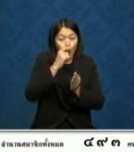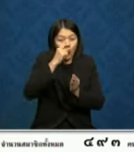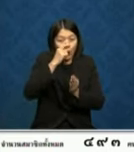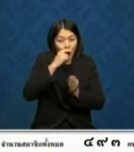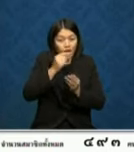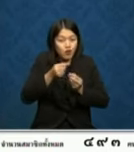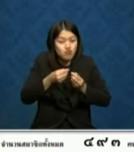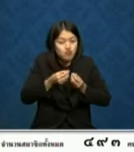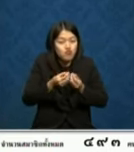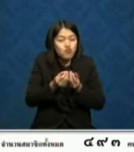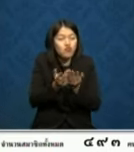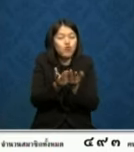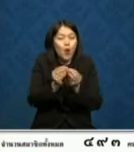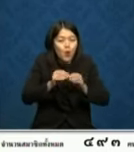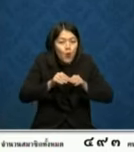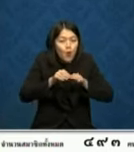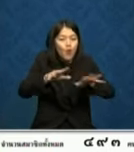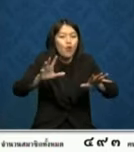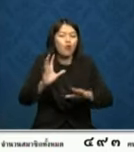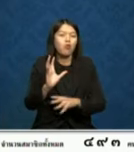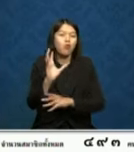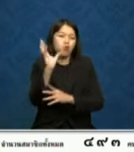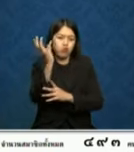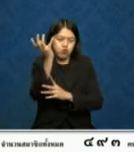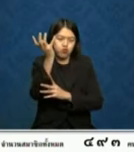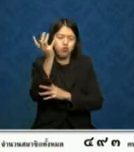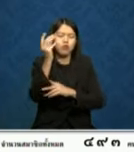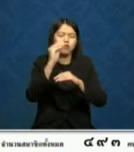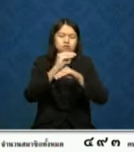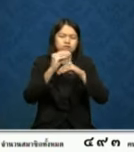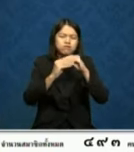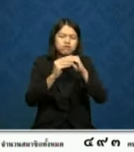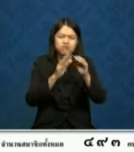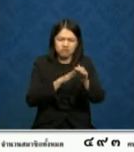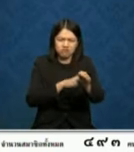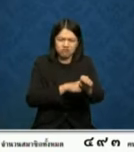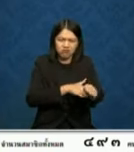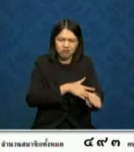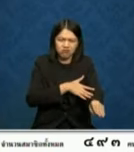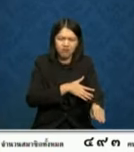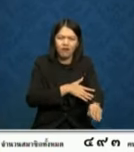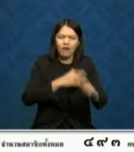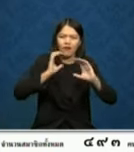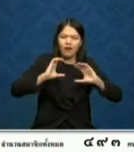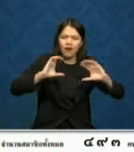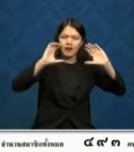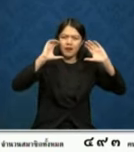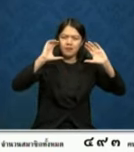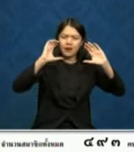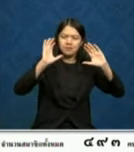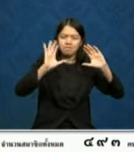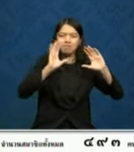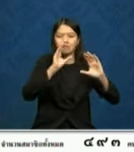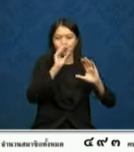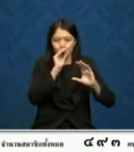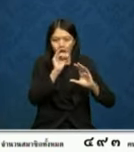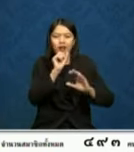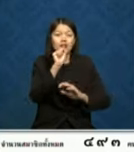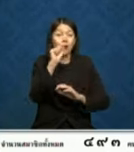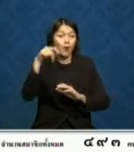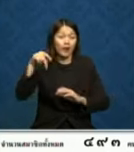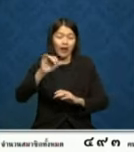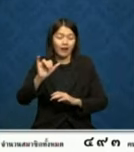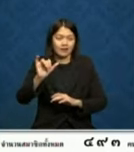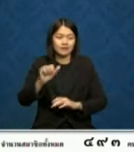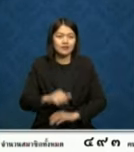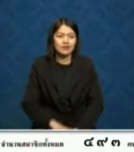ครัวโลกอันนี้ก็เป็นโครงการที่มีมานานแล้วมีมาก่อนที่รัฐบาลนี้จะใช้คำว่า Soft Powerมาใช้ด้วย